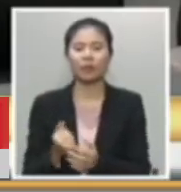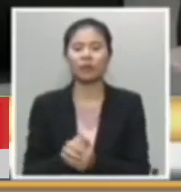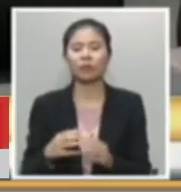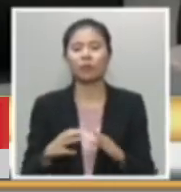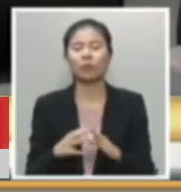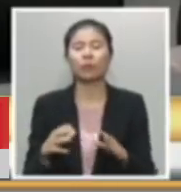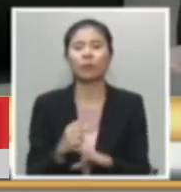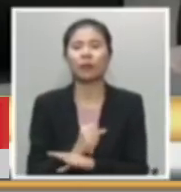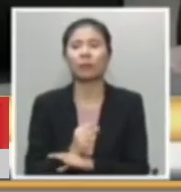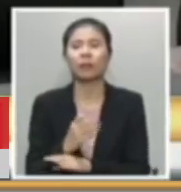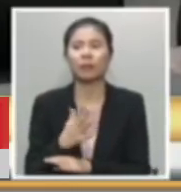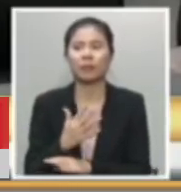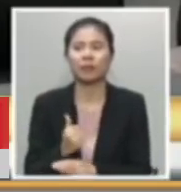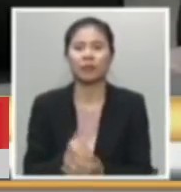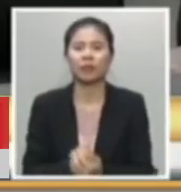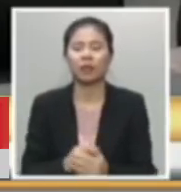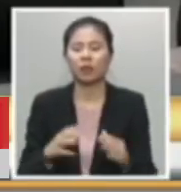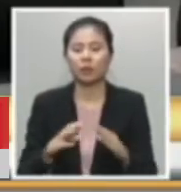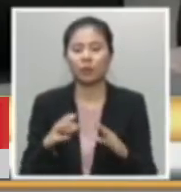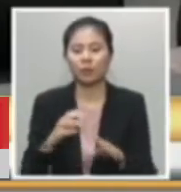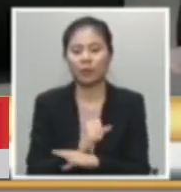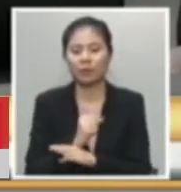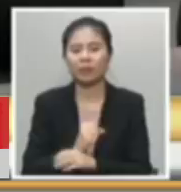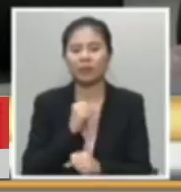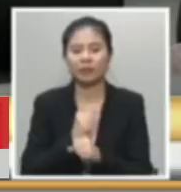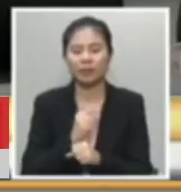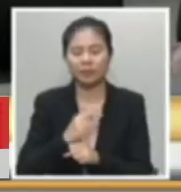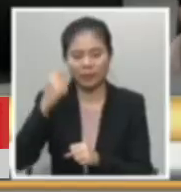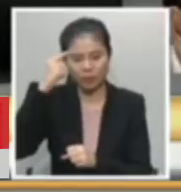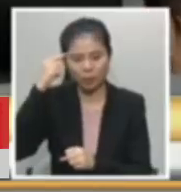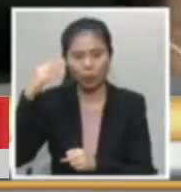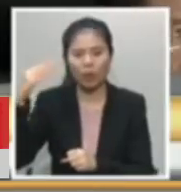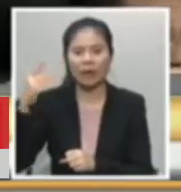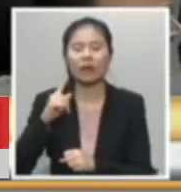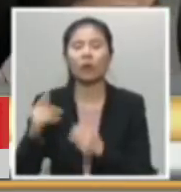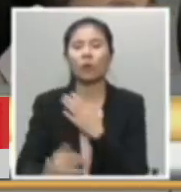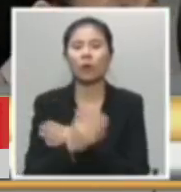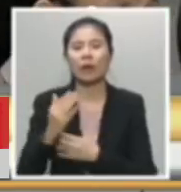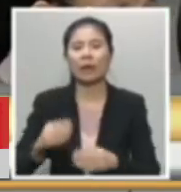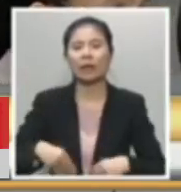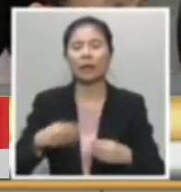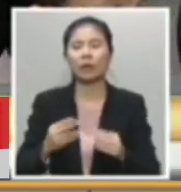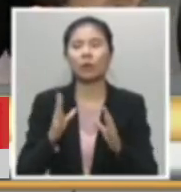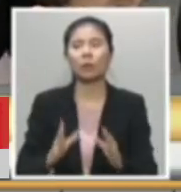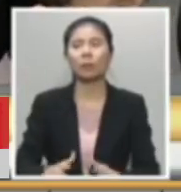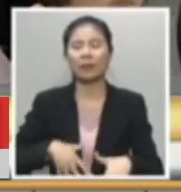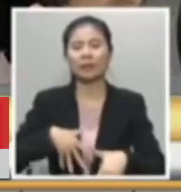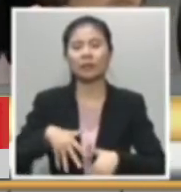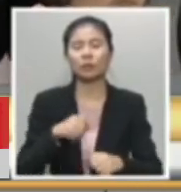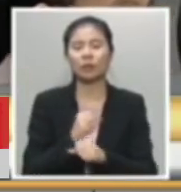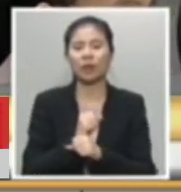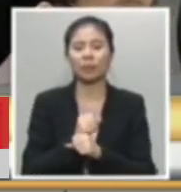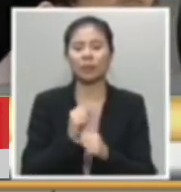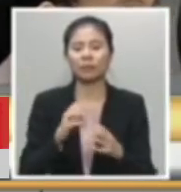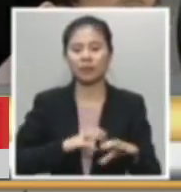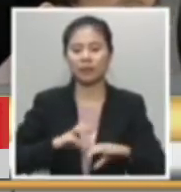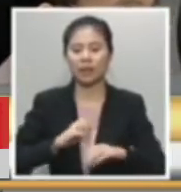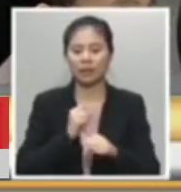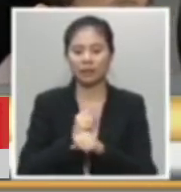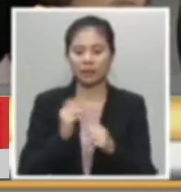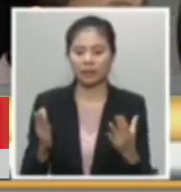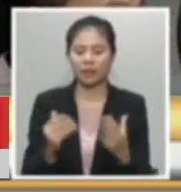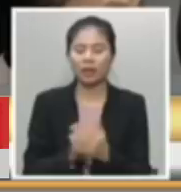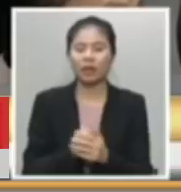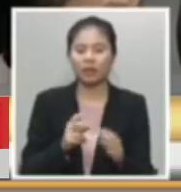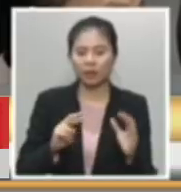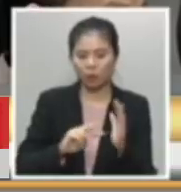เลยแล้วพรรคการเมืองจะสร้างความหวังสร้างโอกาสให้กับพี่น้องประชาชนได้อย่างไรนี่คือการตัดตอนประชา